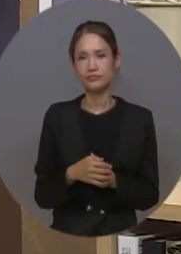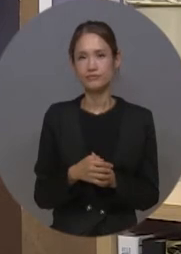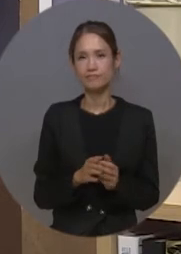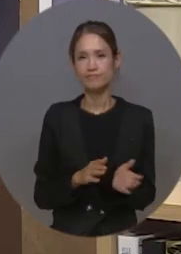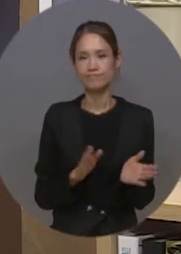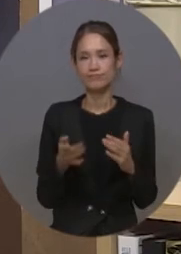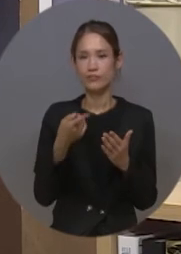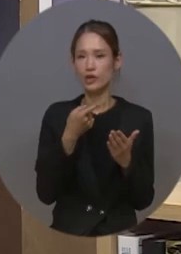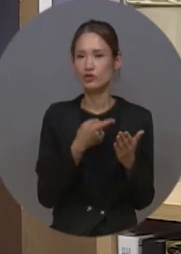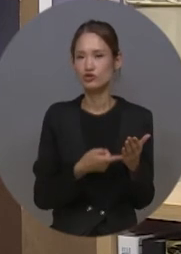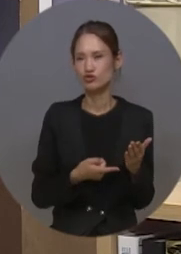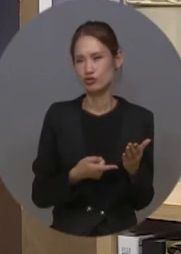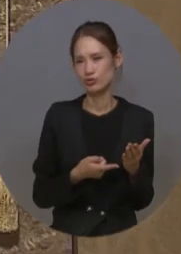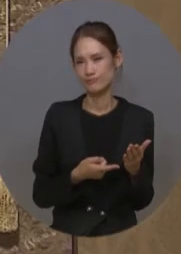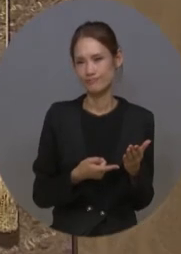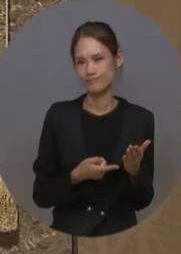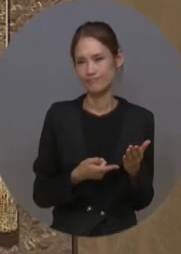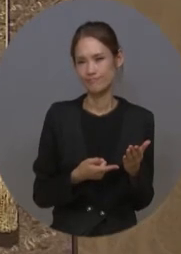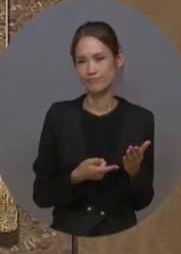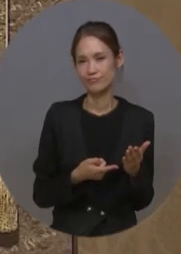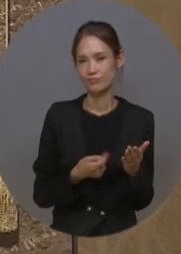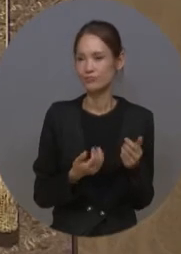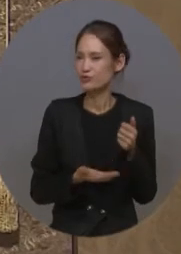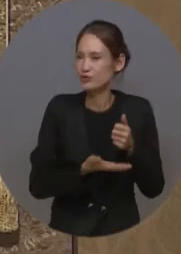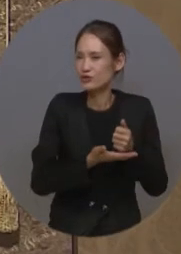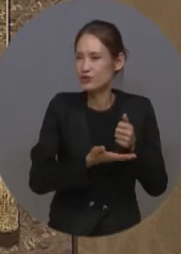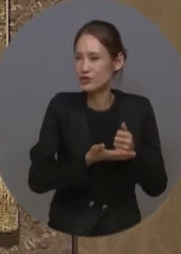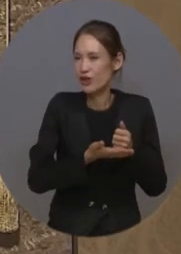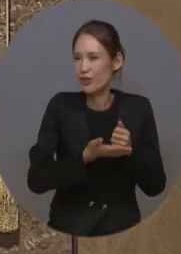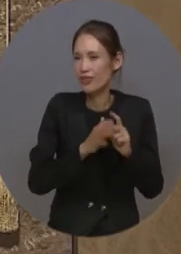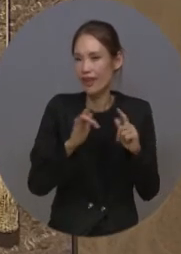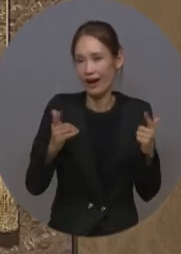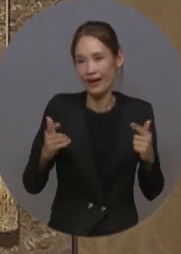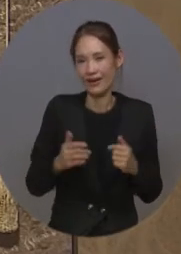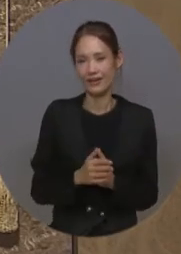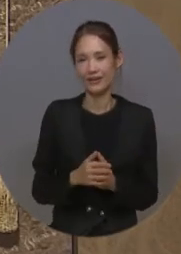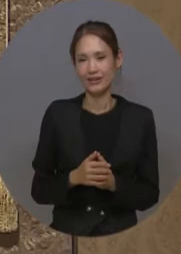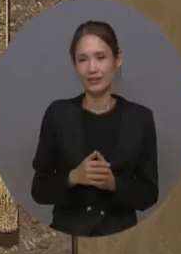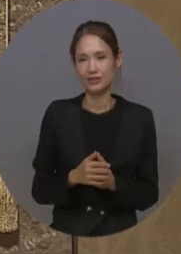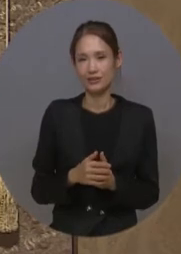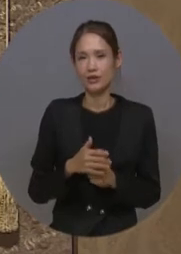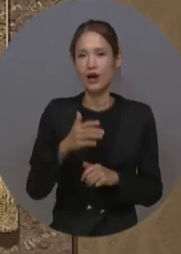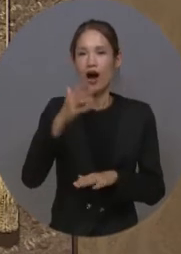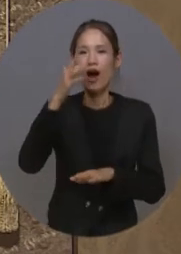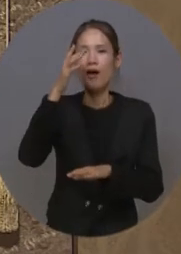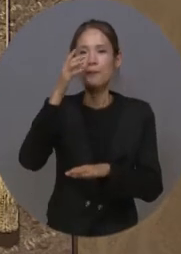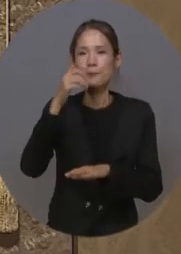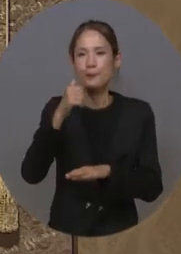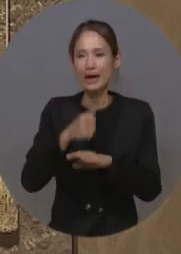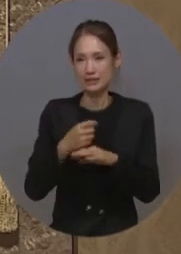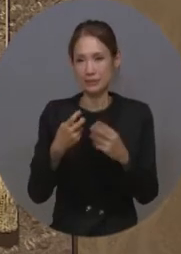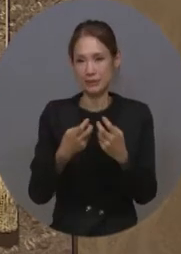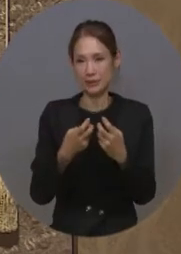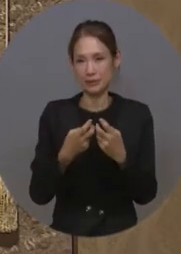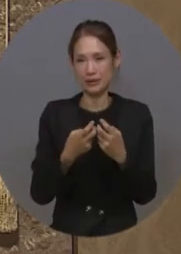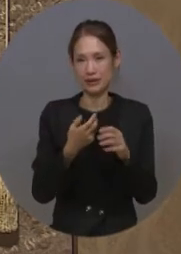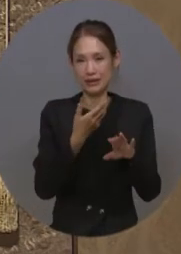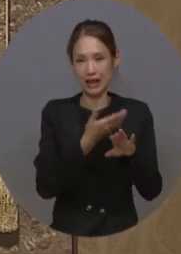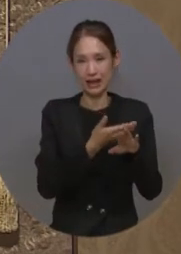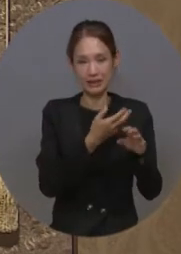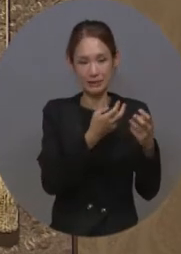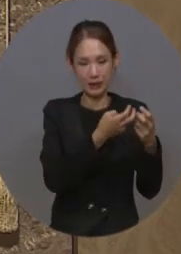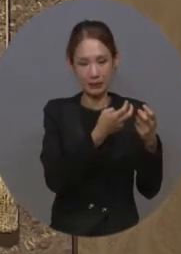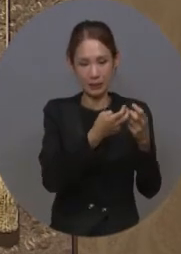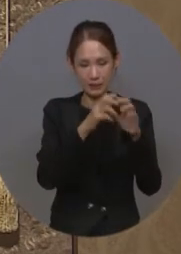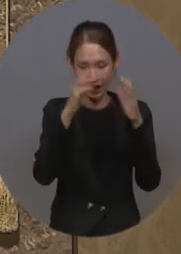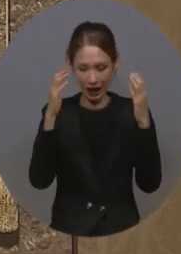그래서 수술은 별로 추천하지 않는 반면 이제 최후의 방법. 다른 거다 해봤는데 도저히 안